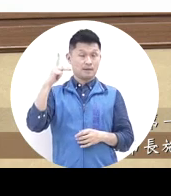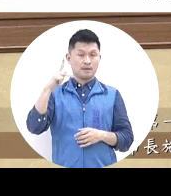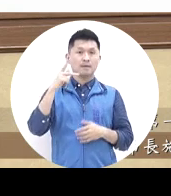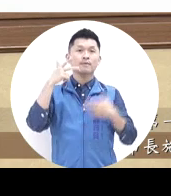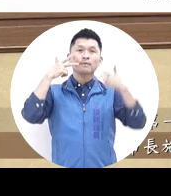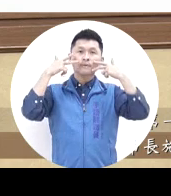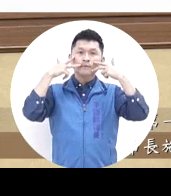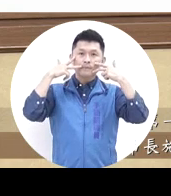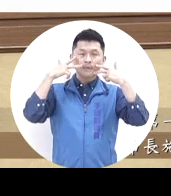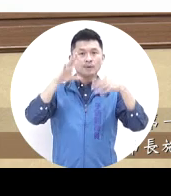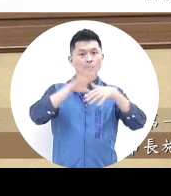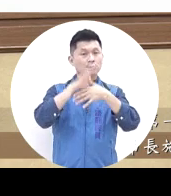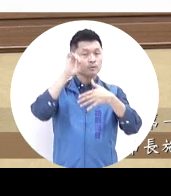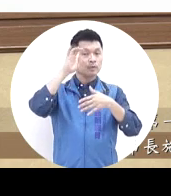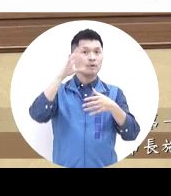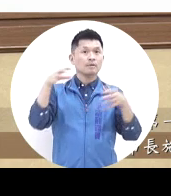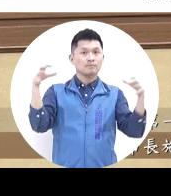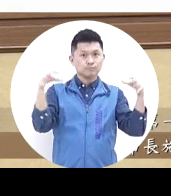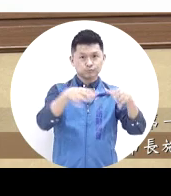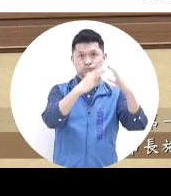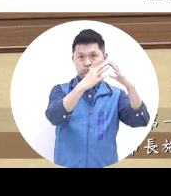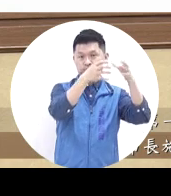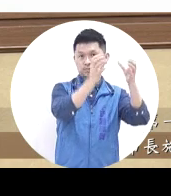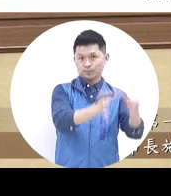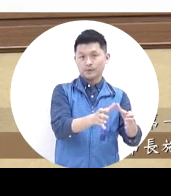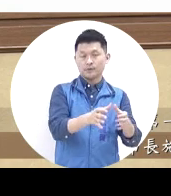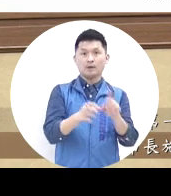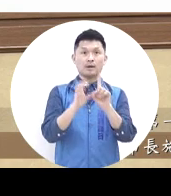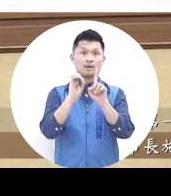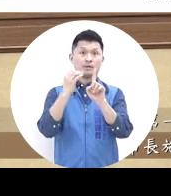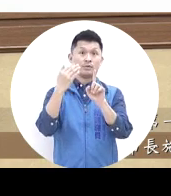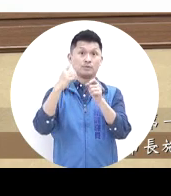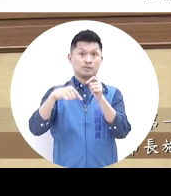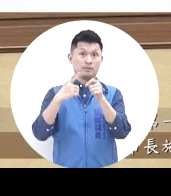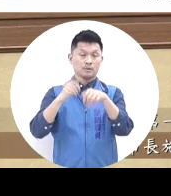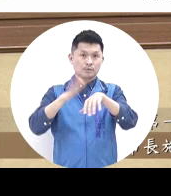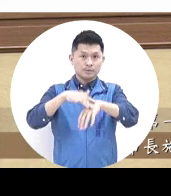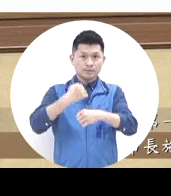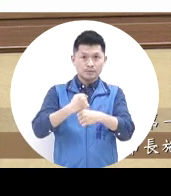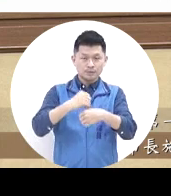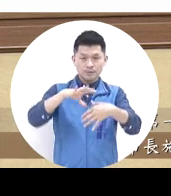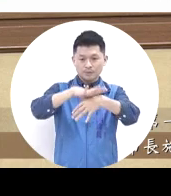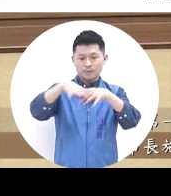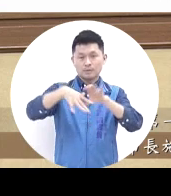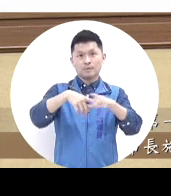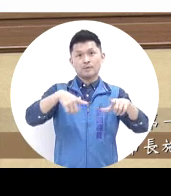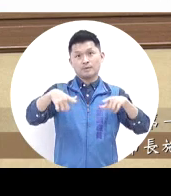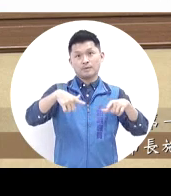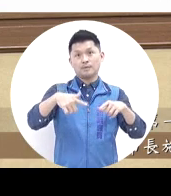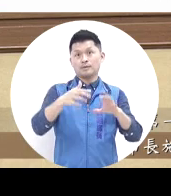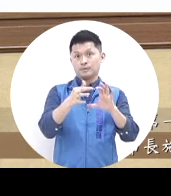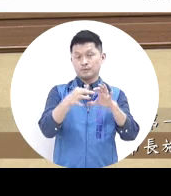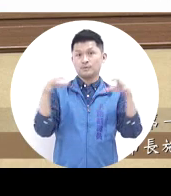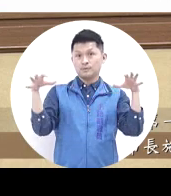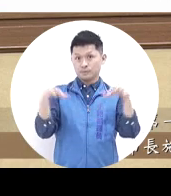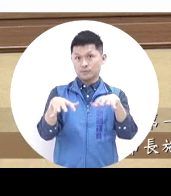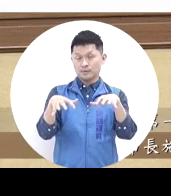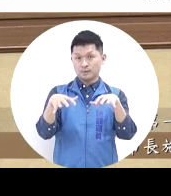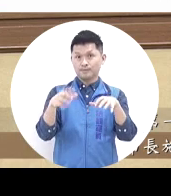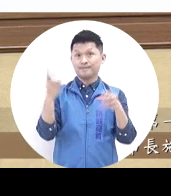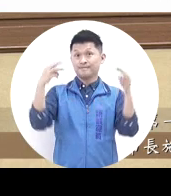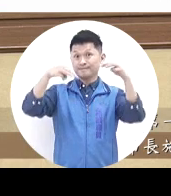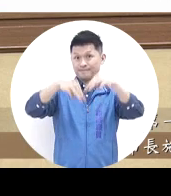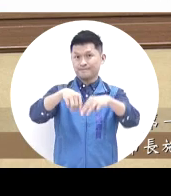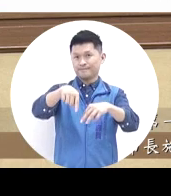录平台，109年首座原住民族的文化园区纪会所在三峡部落来